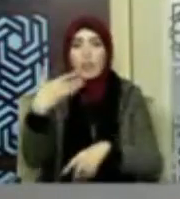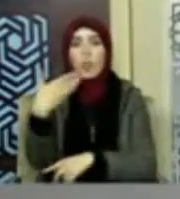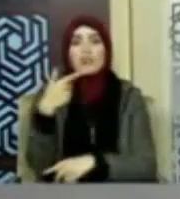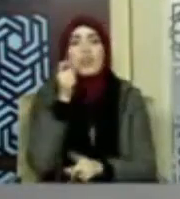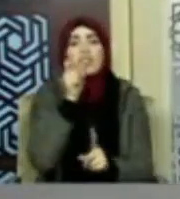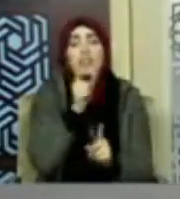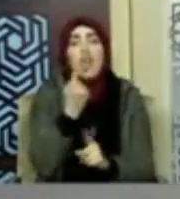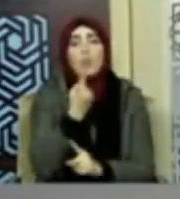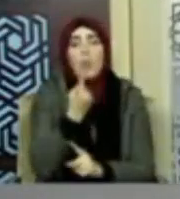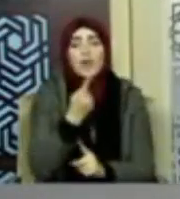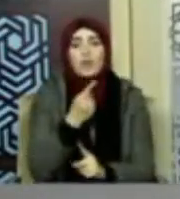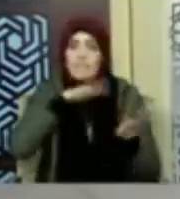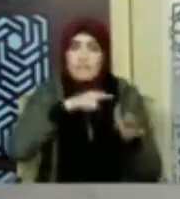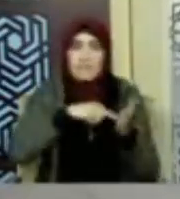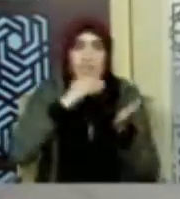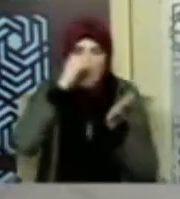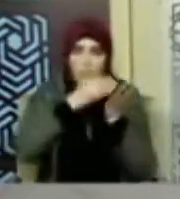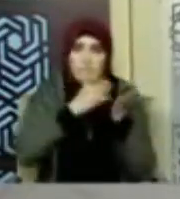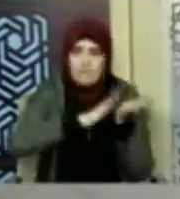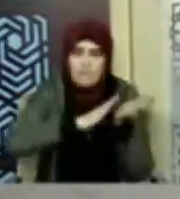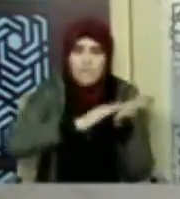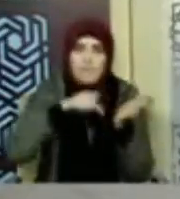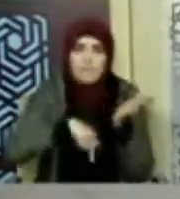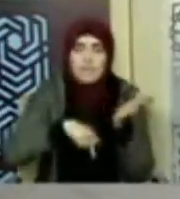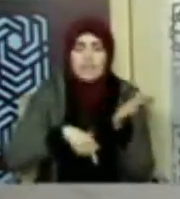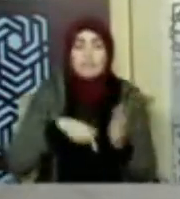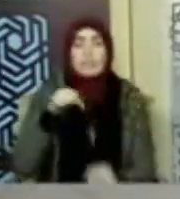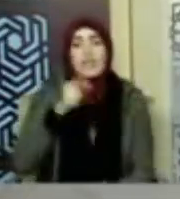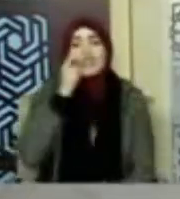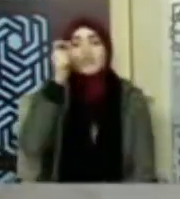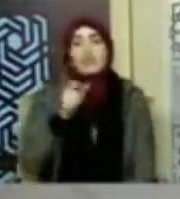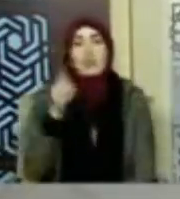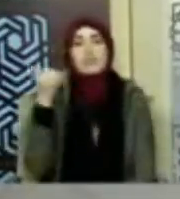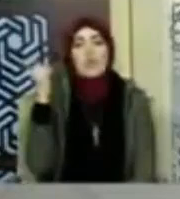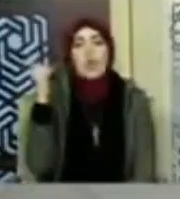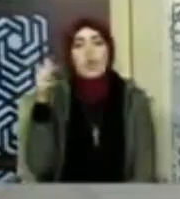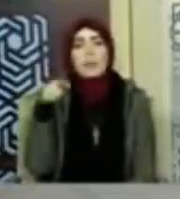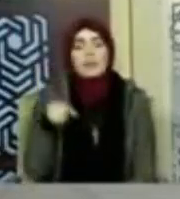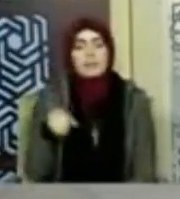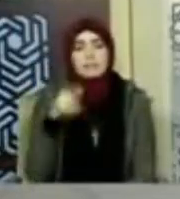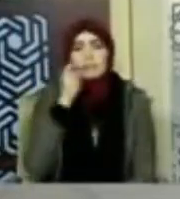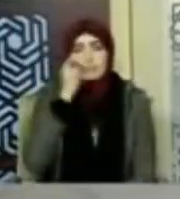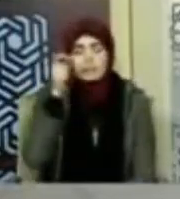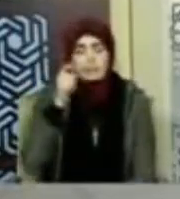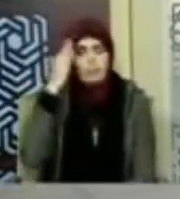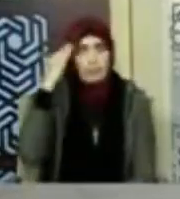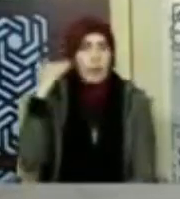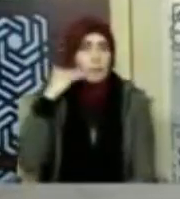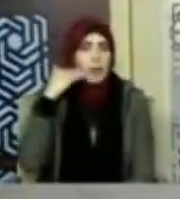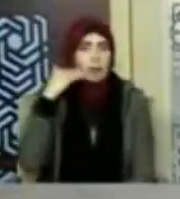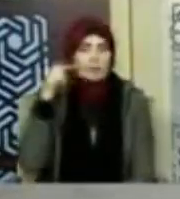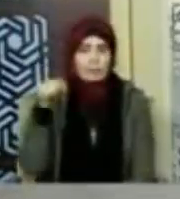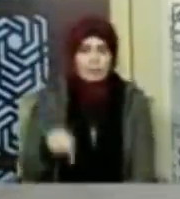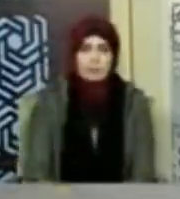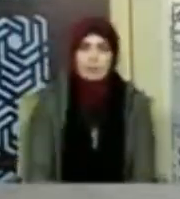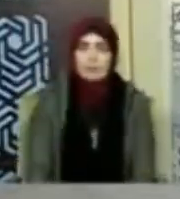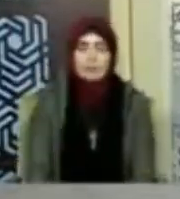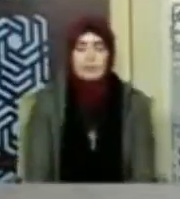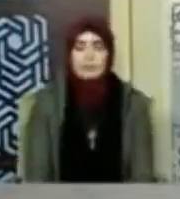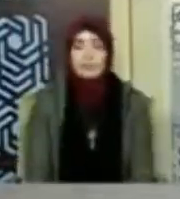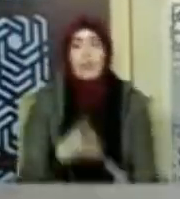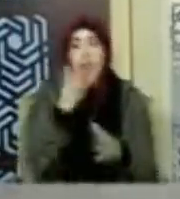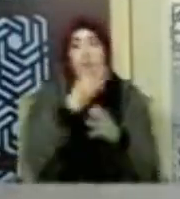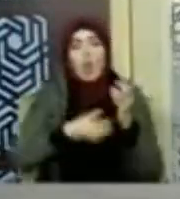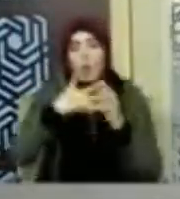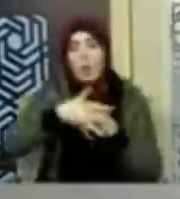وهو من صميم الدين. هذه عربية، امرأة نعي إليها أبناؤها السبعة،